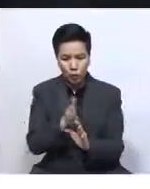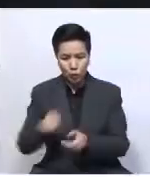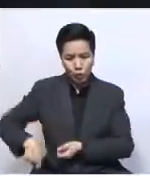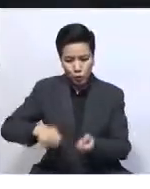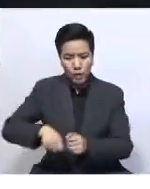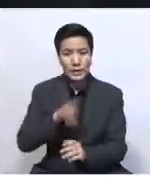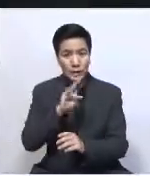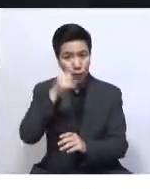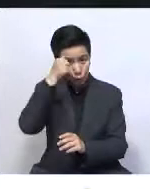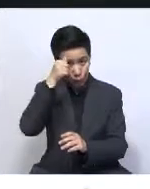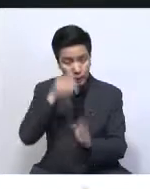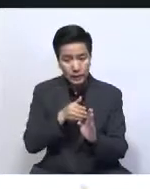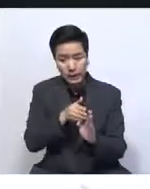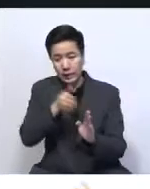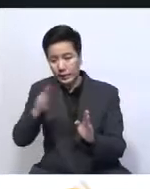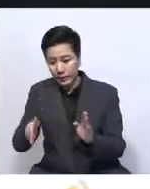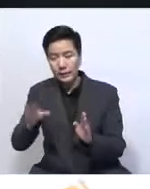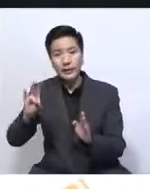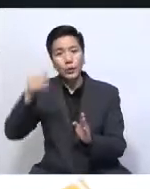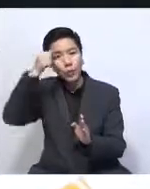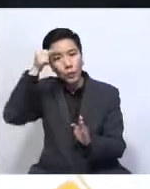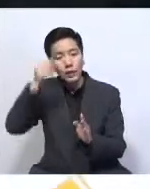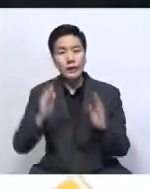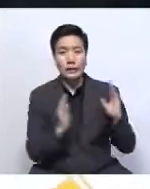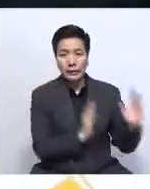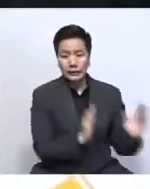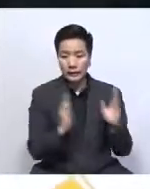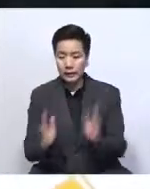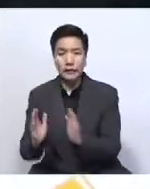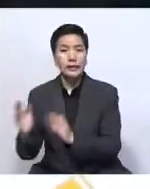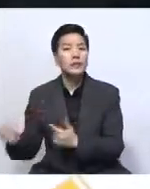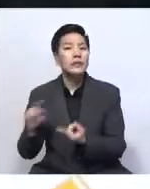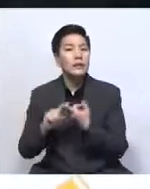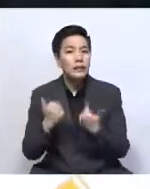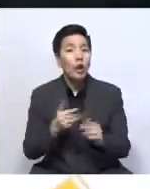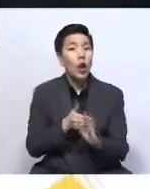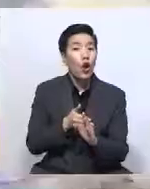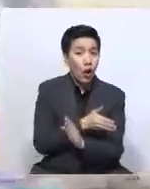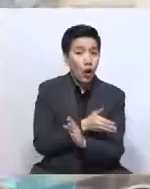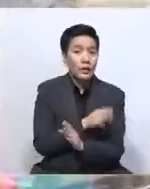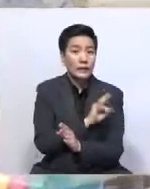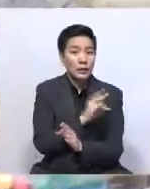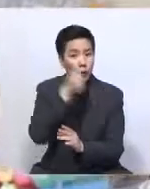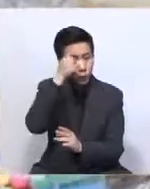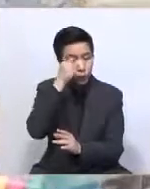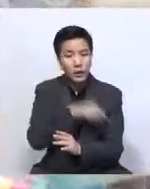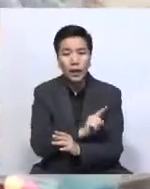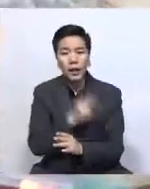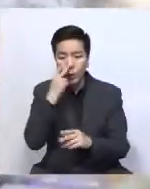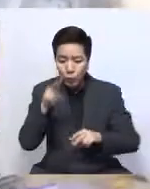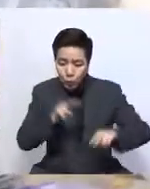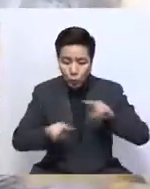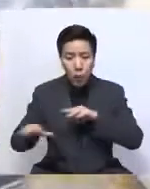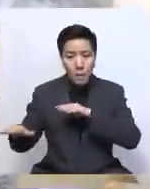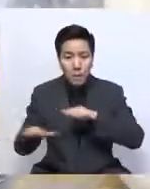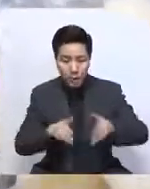ศกาลสงกรานต์7วันแล้วก็หลังเทศกาลสงกรานต์อีก7วันนะคะอย่าง7วันก่อนเทศกาลสงกรานต์เนี่ยสิ่งที่เจ้าหน้าที่จะทำก็คือตรวจส